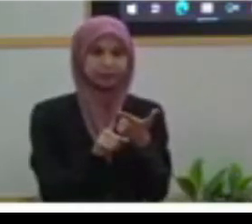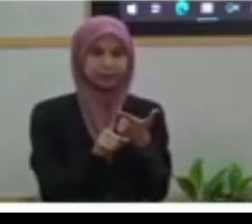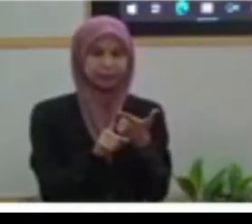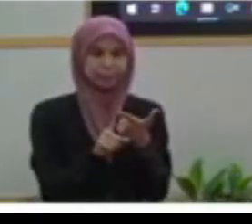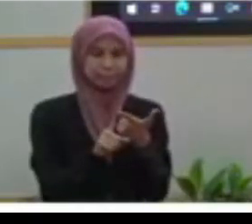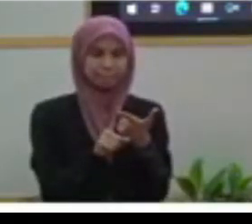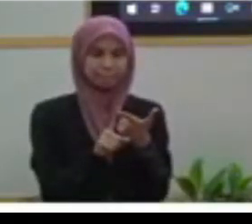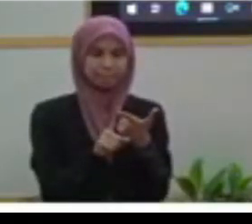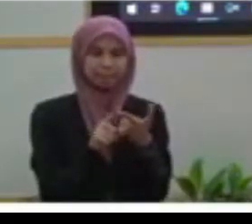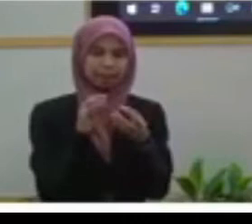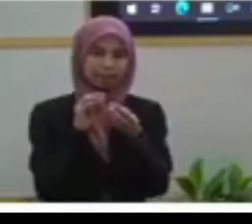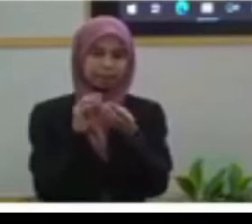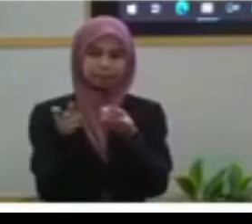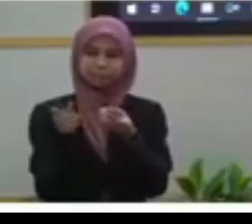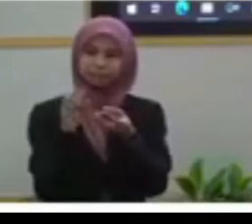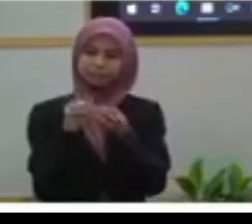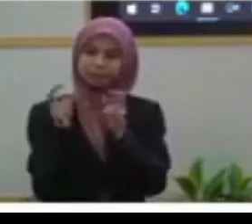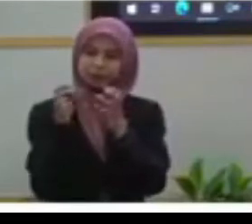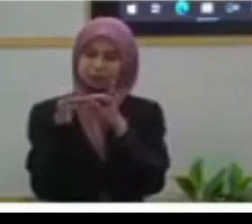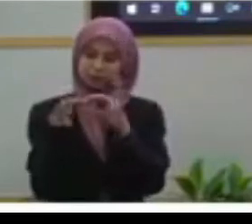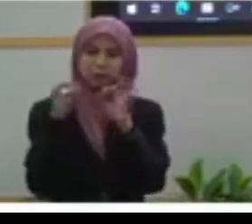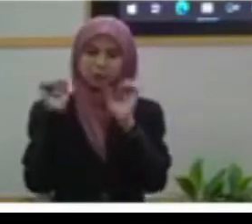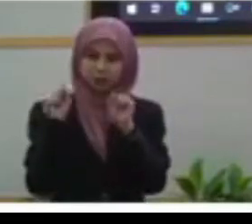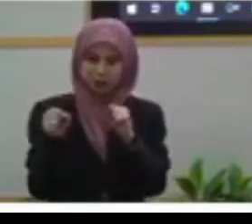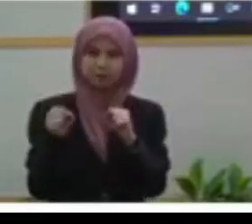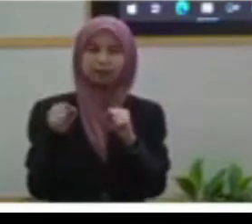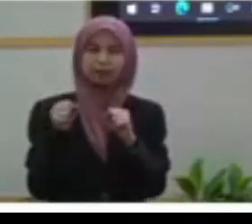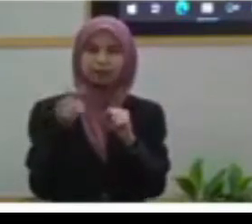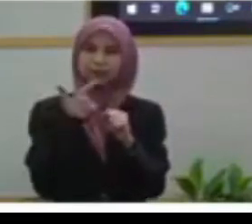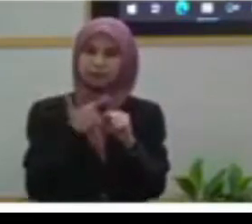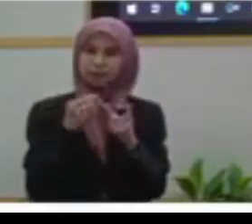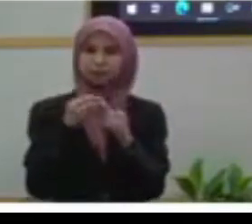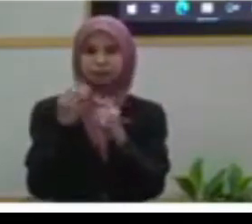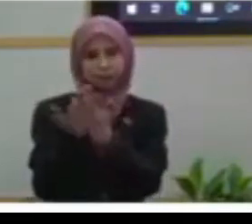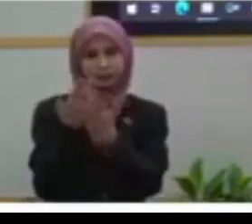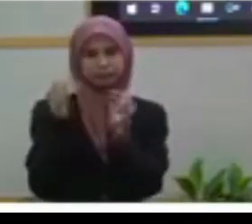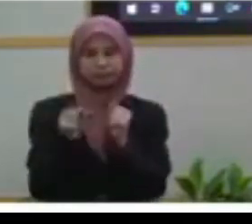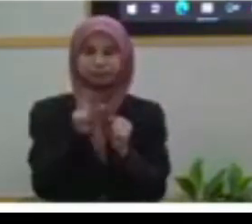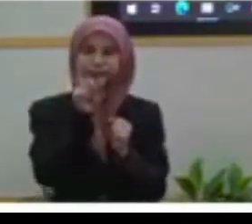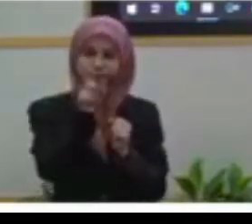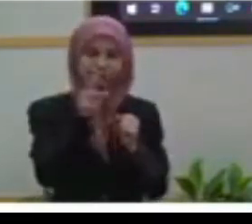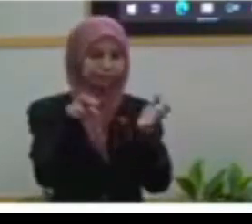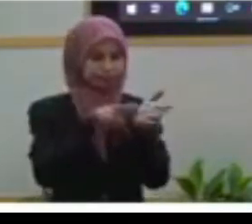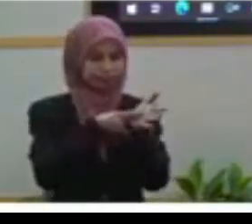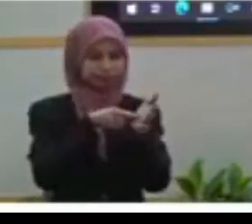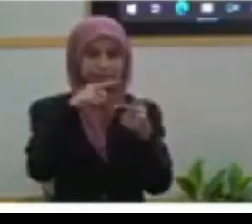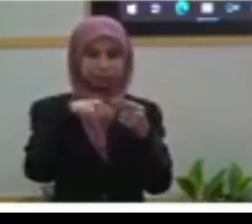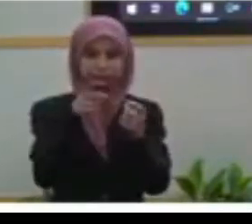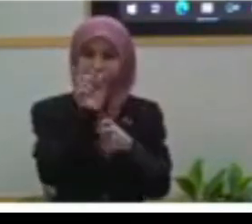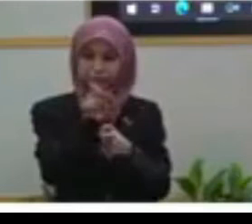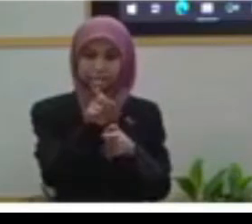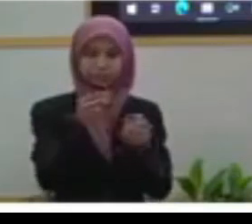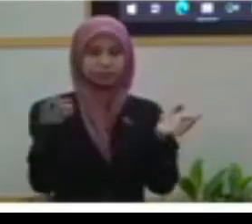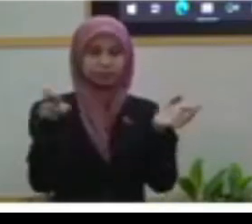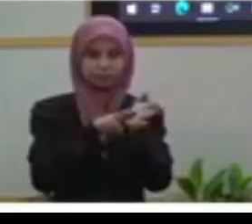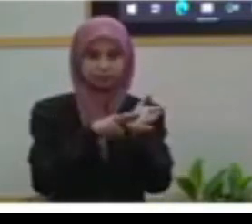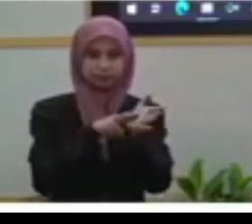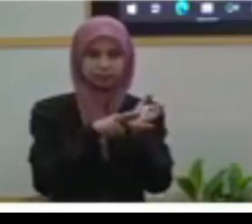buat kata laluan yang baru atau pakai yang lama, kemudian klik daftar. Bila klik daftar,